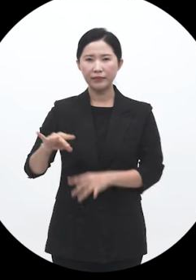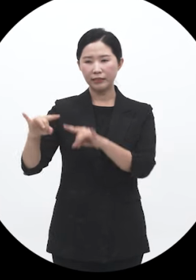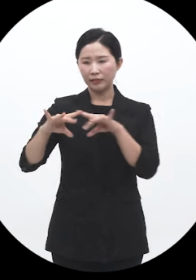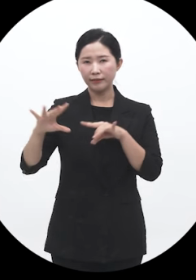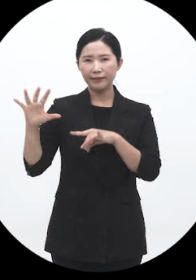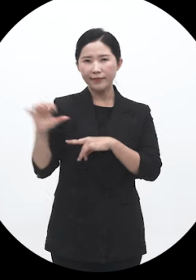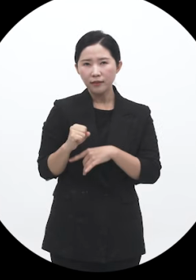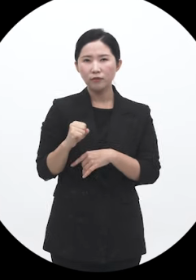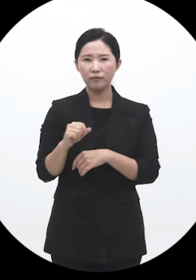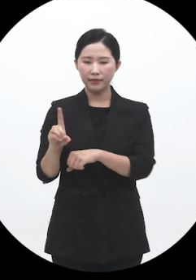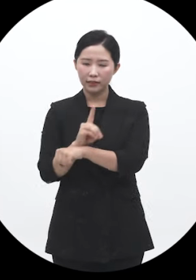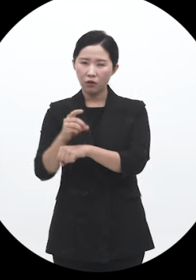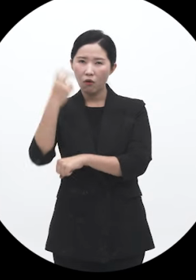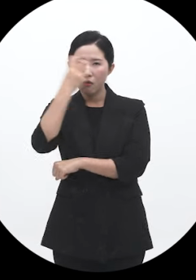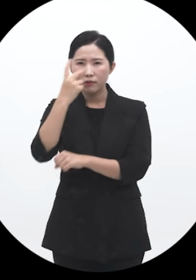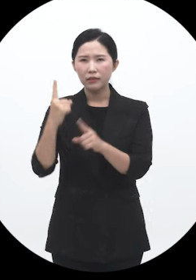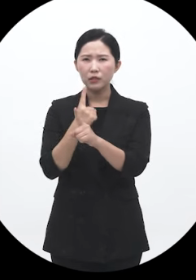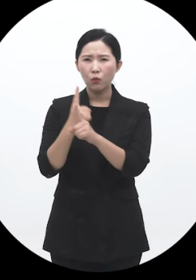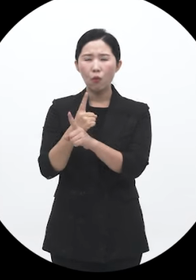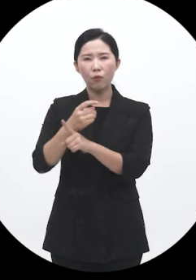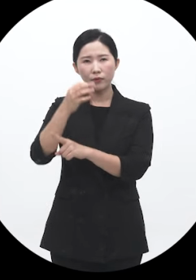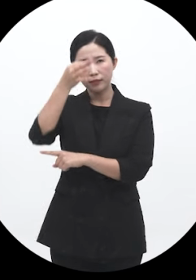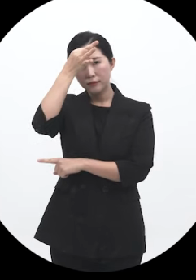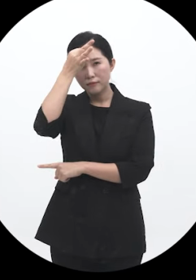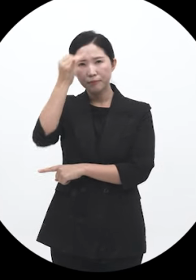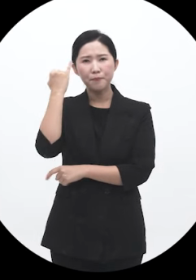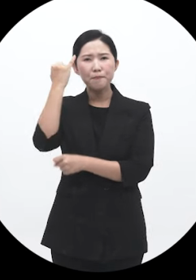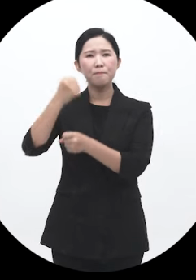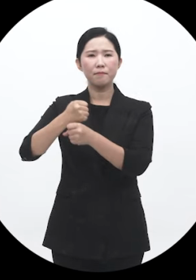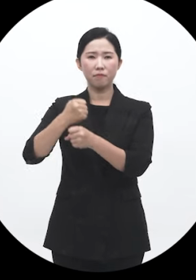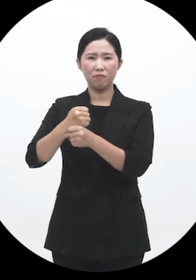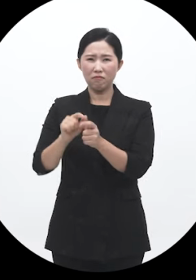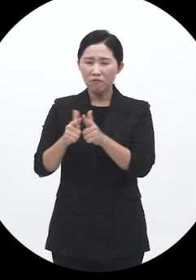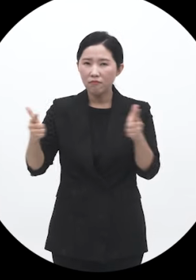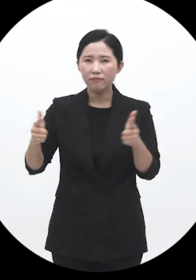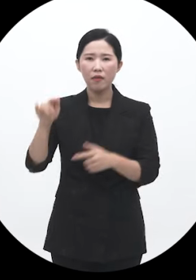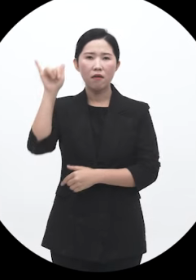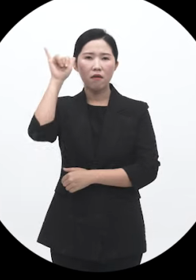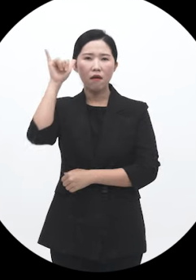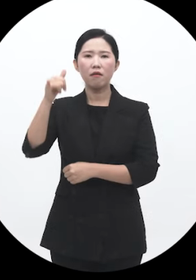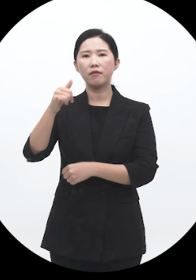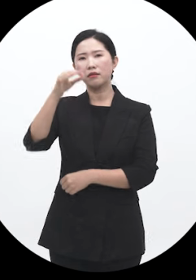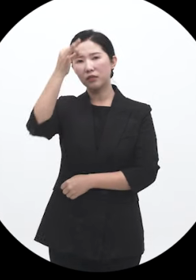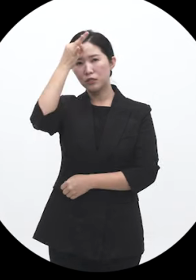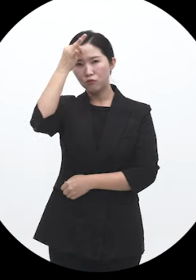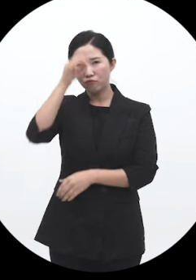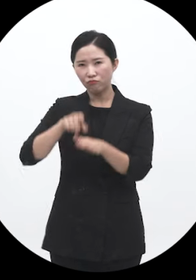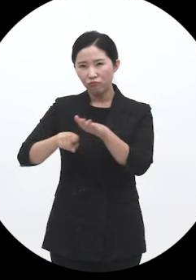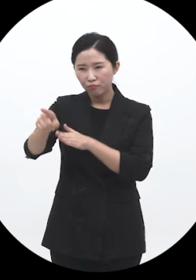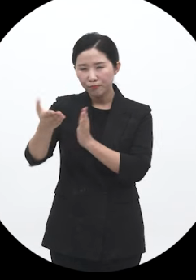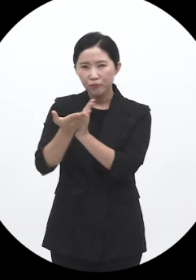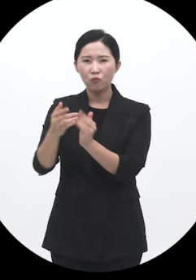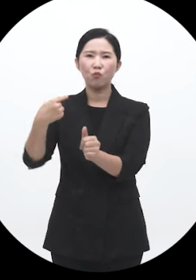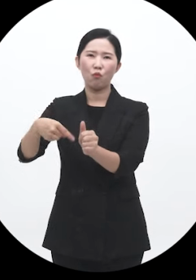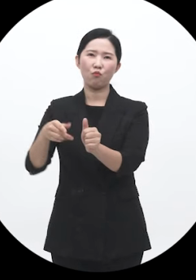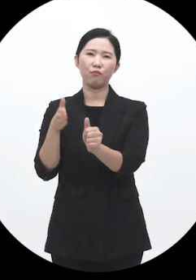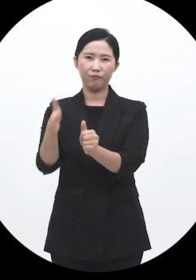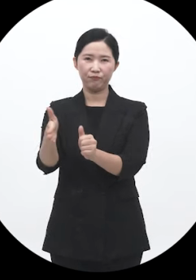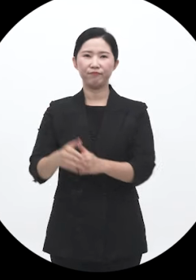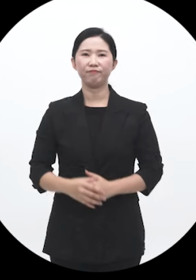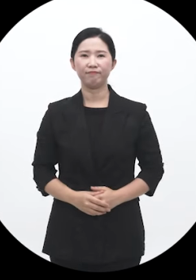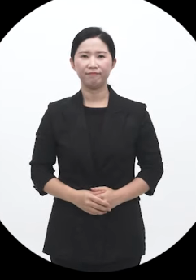등 AI 기반 첨단 의료 기술 수요에 특화된 교육과정으로 구성되어 있습니다.